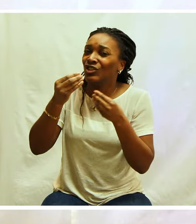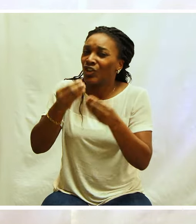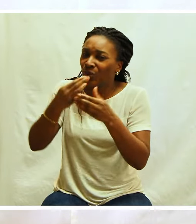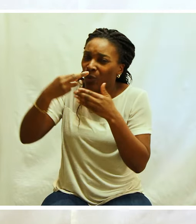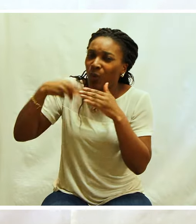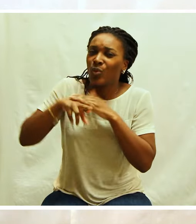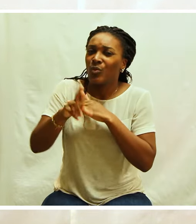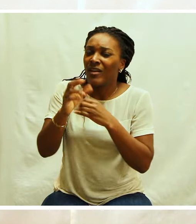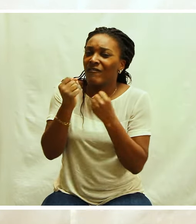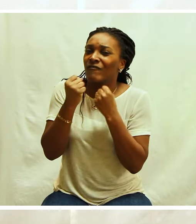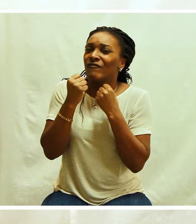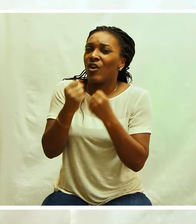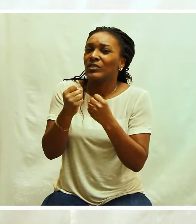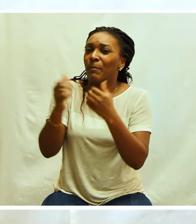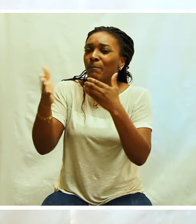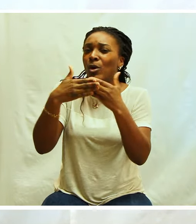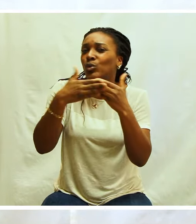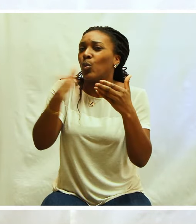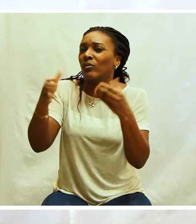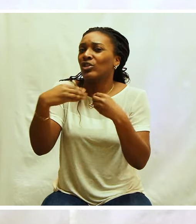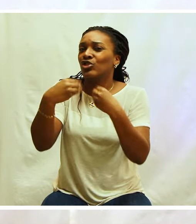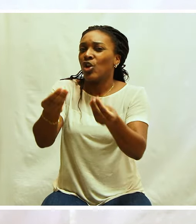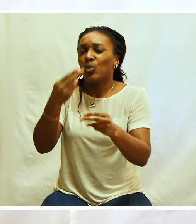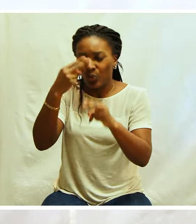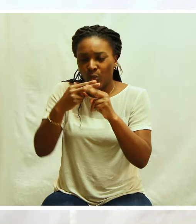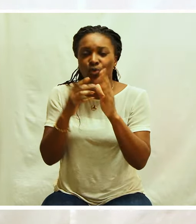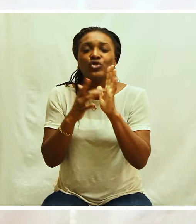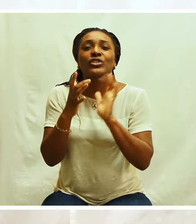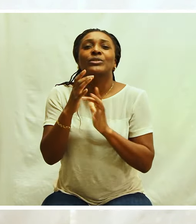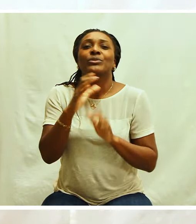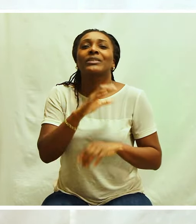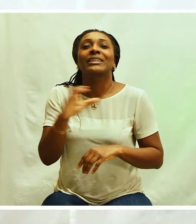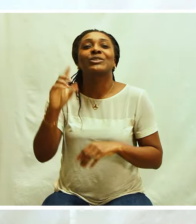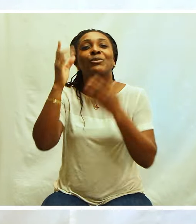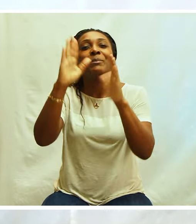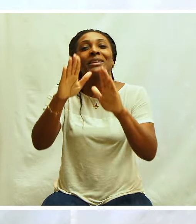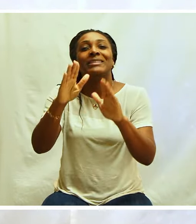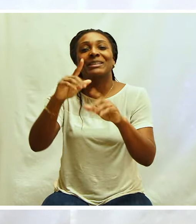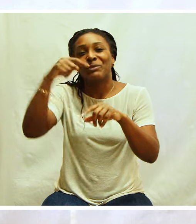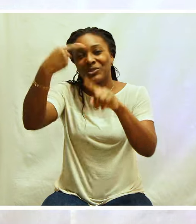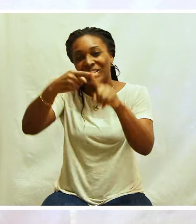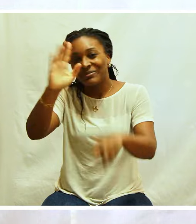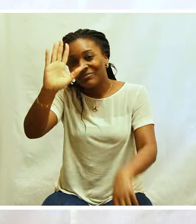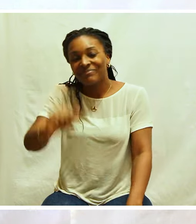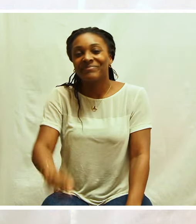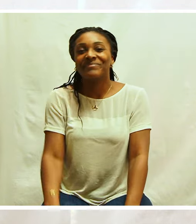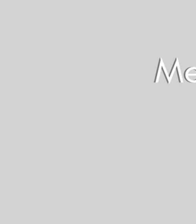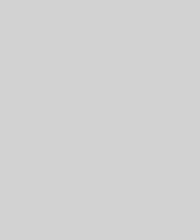leur ouvrir les portes. Dans le nom de Jésus. Amen. Que Dieu vous bénisse. On se retrouve la prochaine fois.